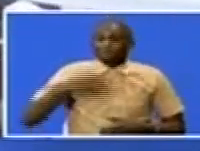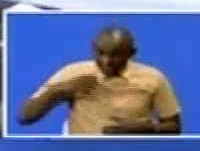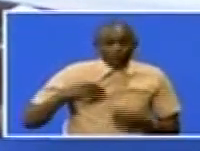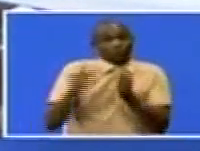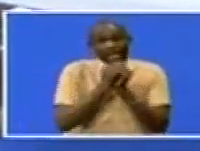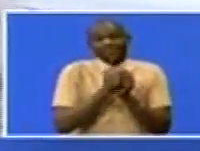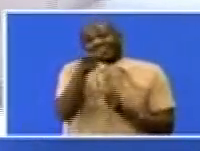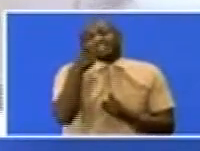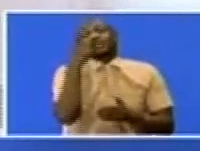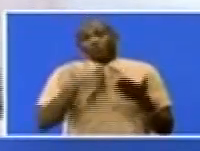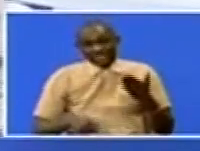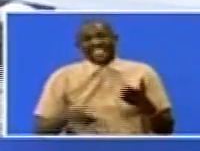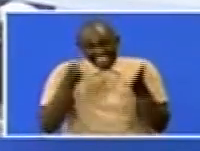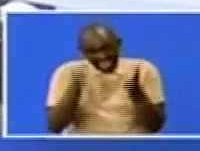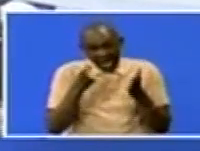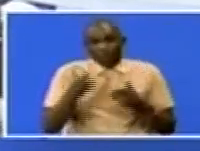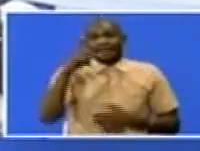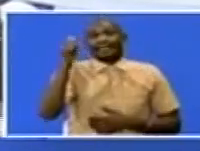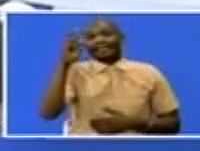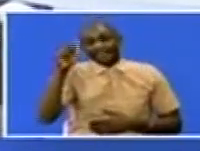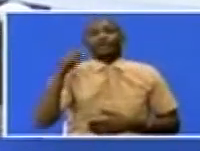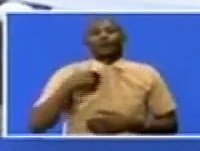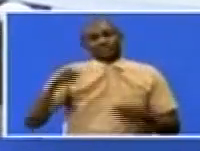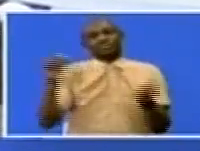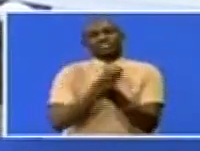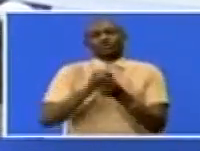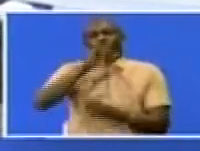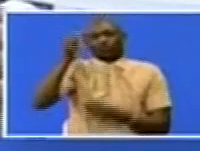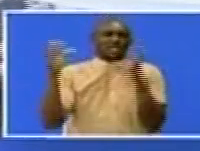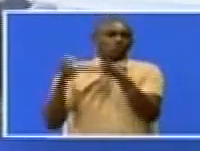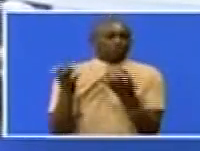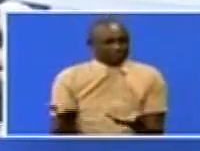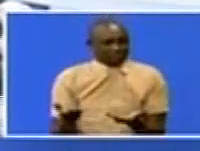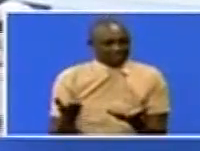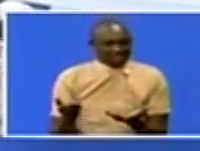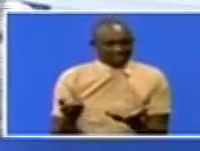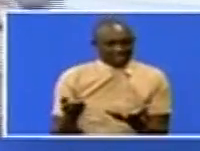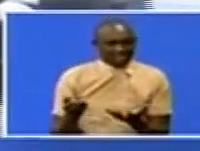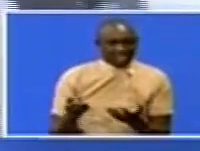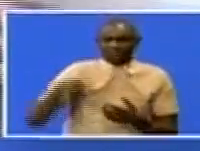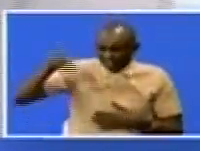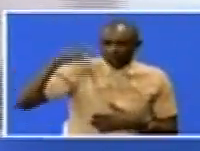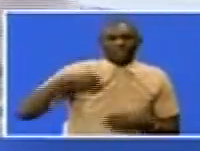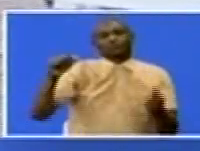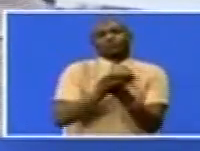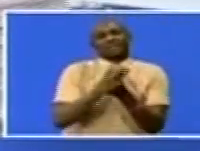ati wakasema, ati sasa Ketere anataka kuharibu Jubilee. Ati yeye ndiye anataka kufuja chama,